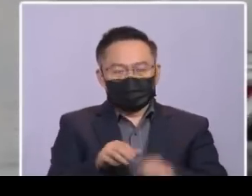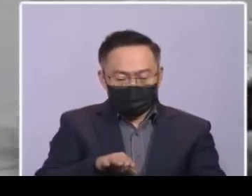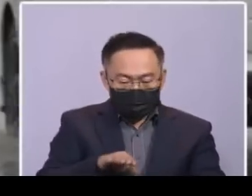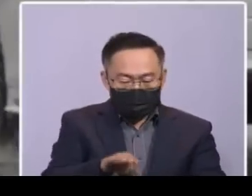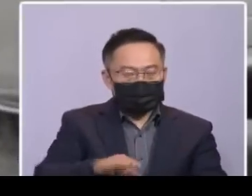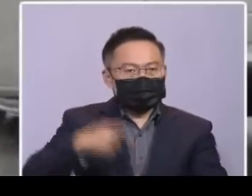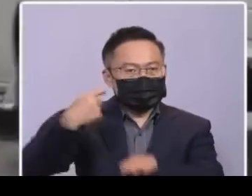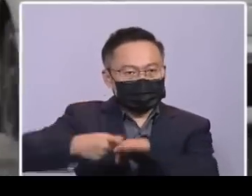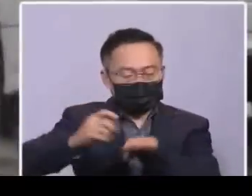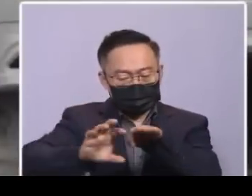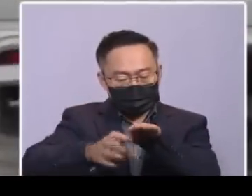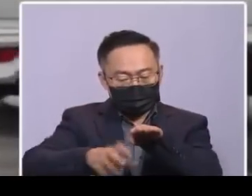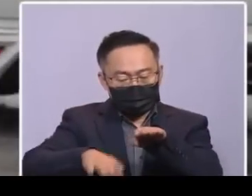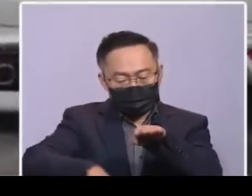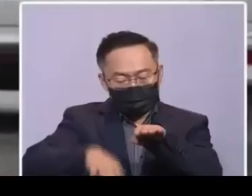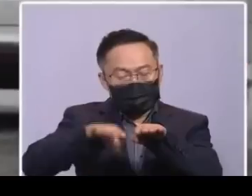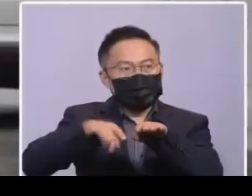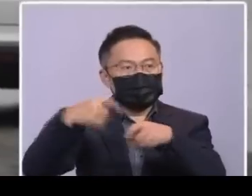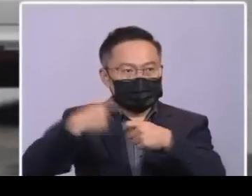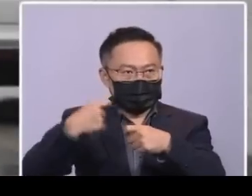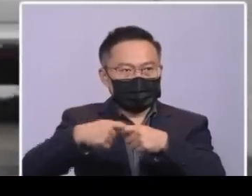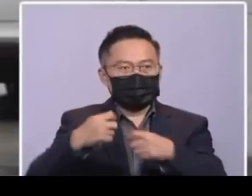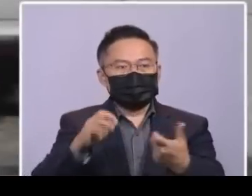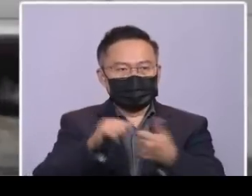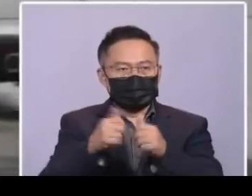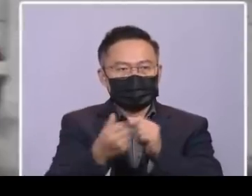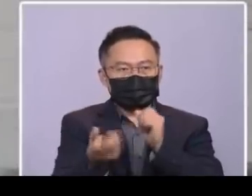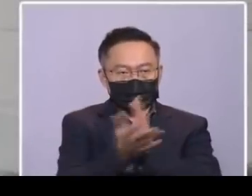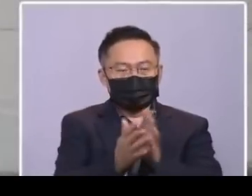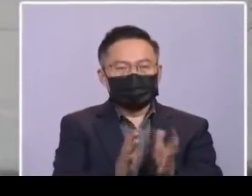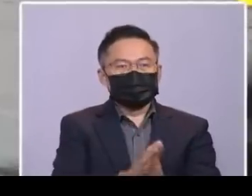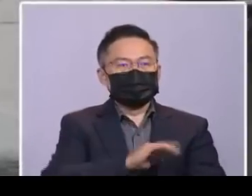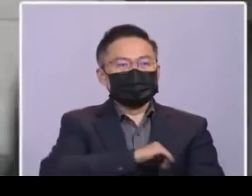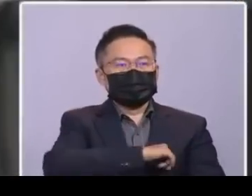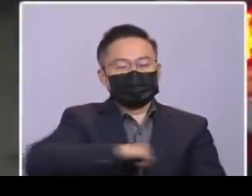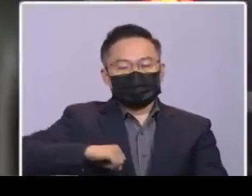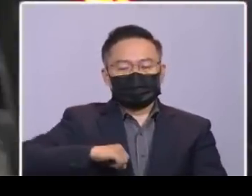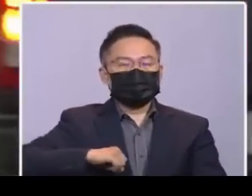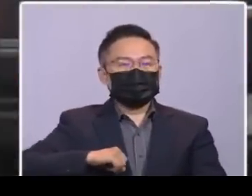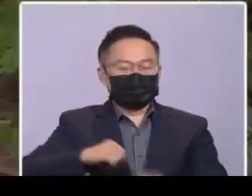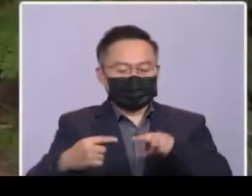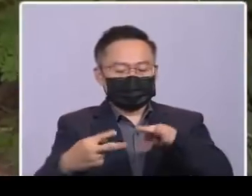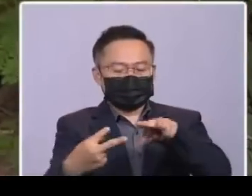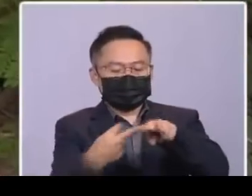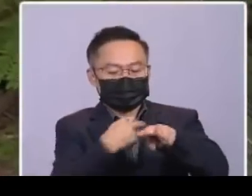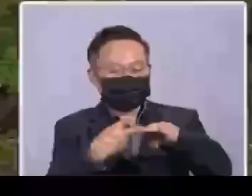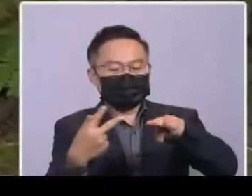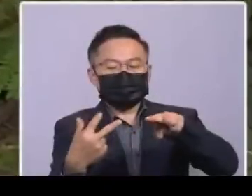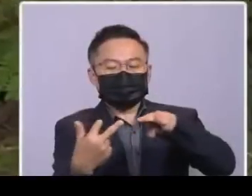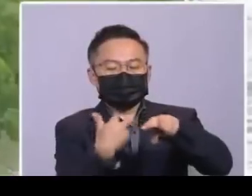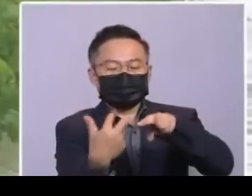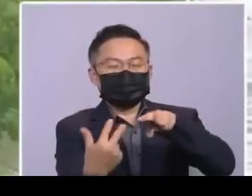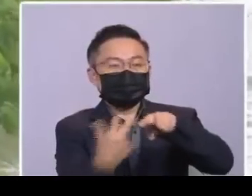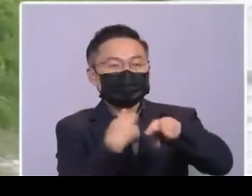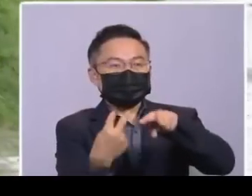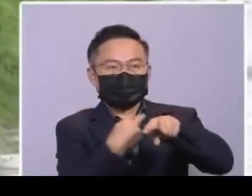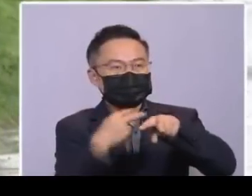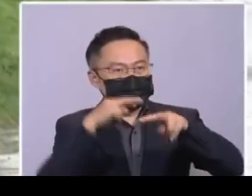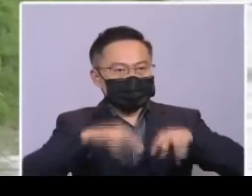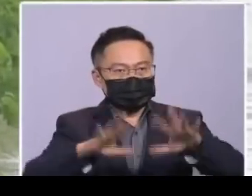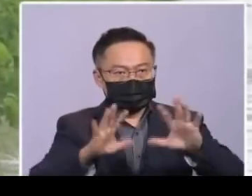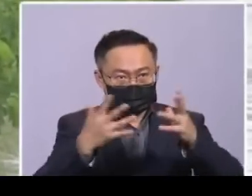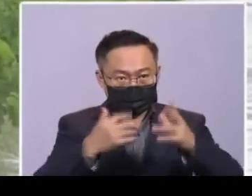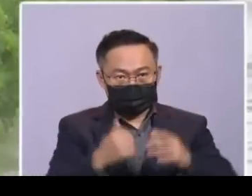รลำบากโดยเฉพาะช่วงช่องกลางที่วิ่งได้แค่ฝั่งละ1ช่องจราจรเห็นไหมฮะเพราะว่าท